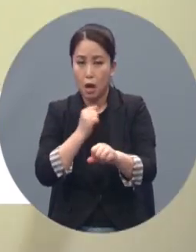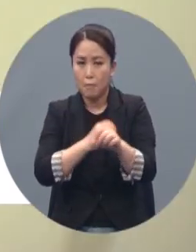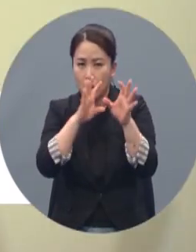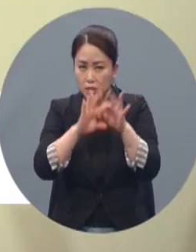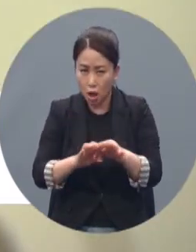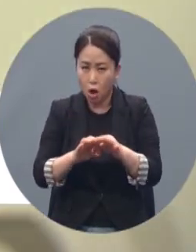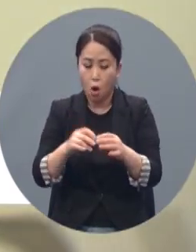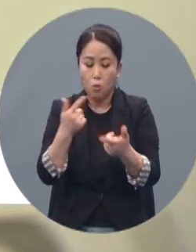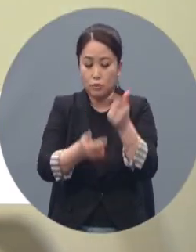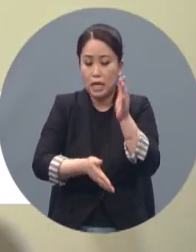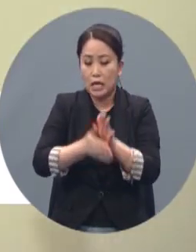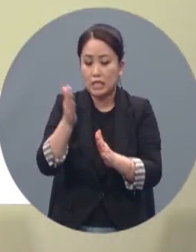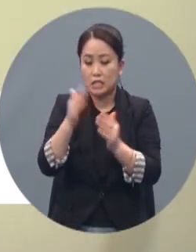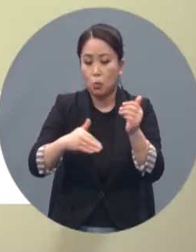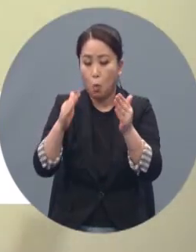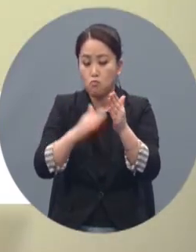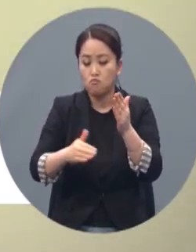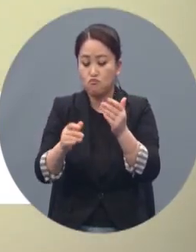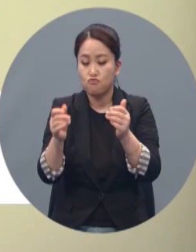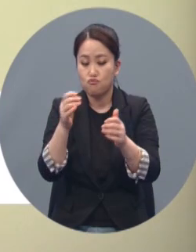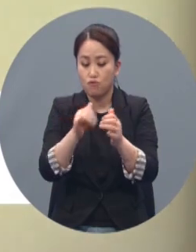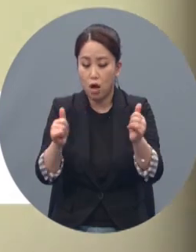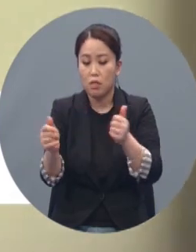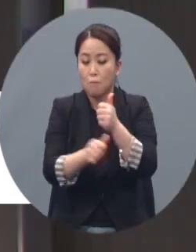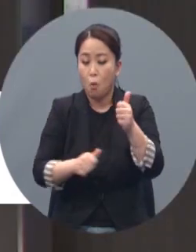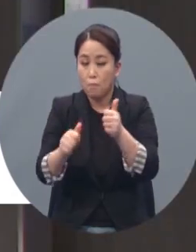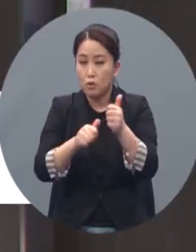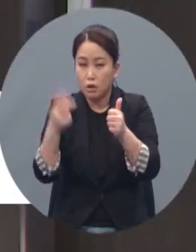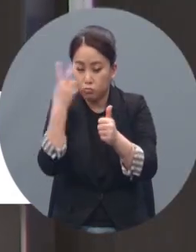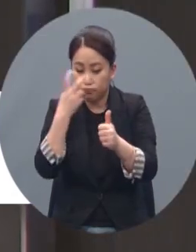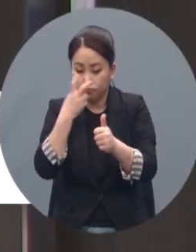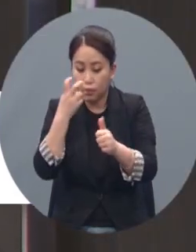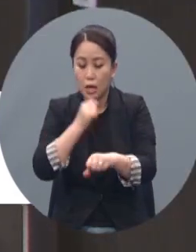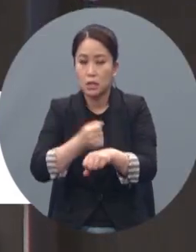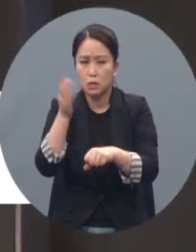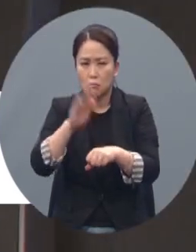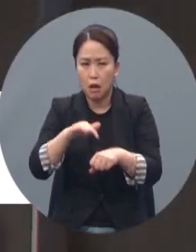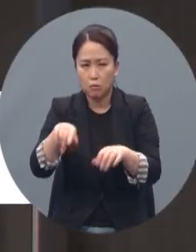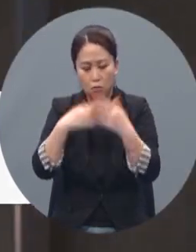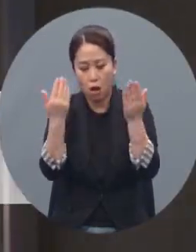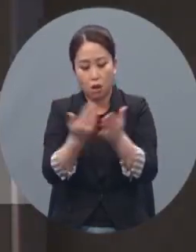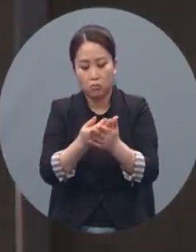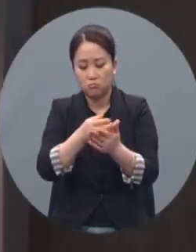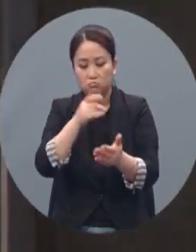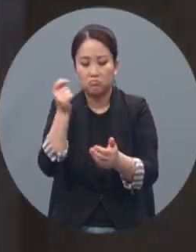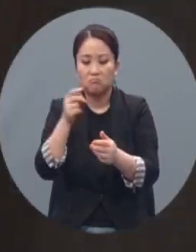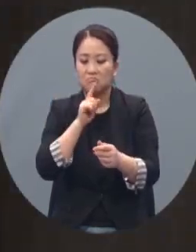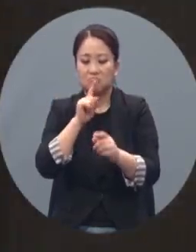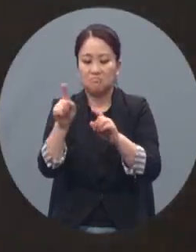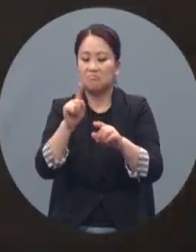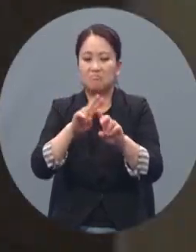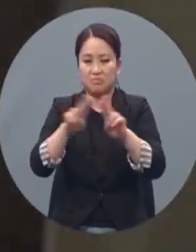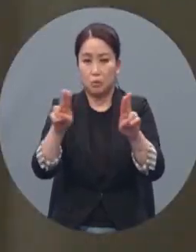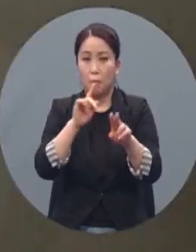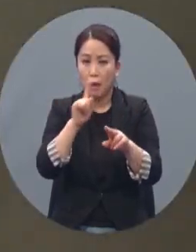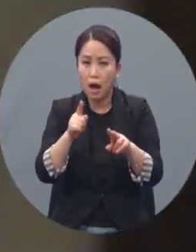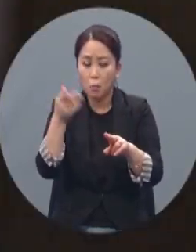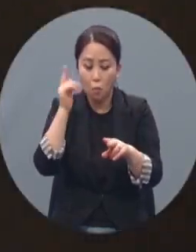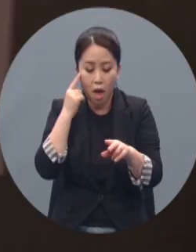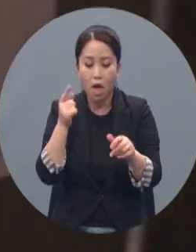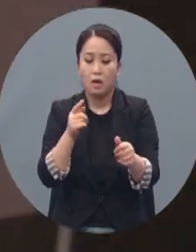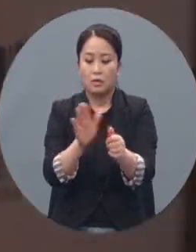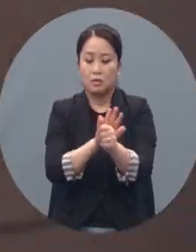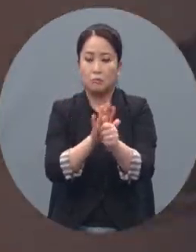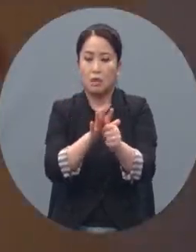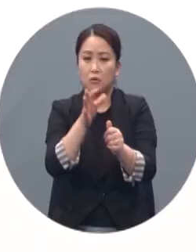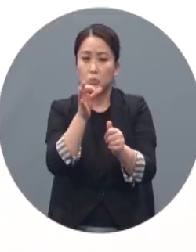아무도 기소하지 않았다고 밝혔습니다. 접대를 받은 건 맞지만 금액이 적다는 이유였습니다. 그러니까